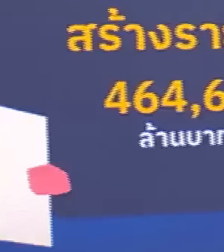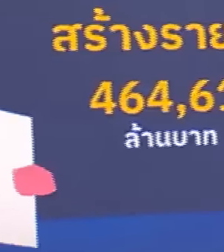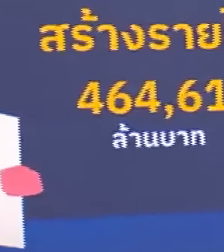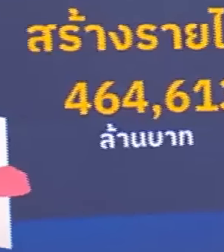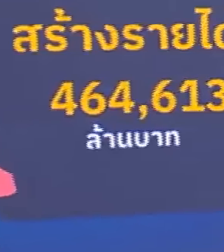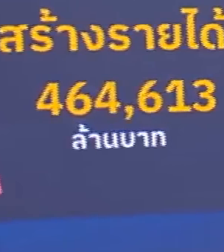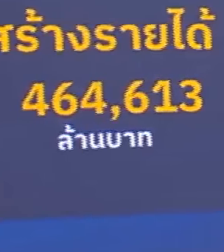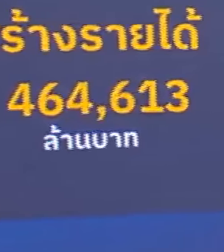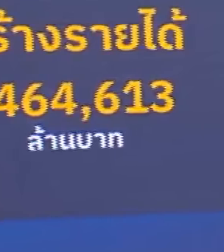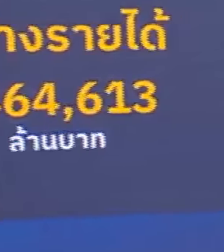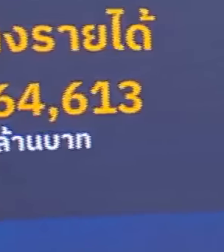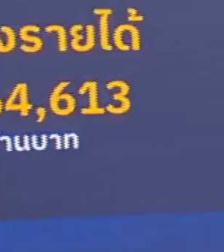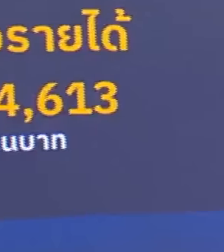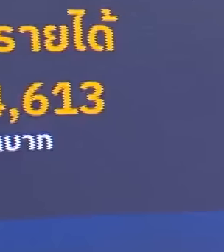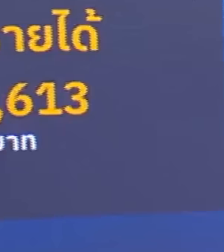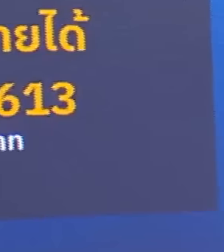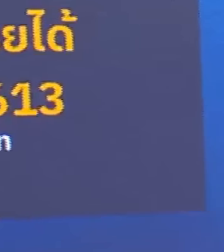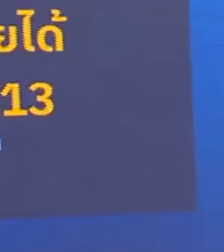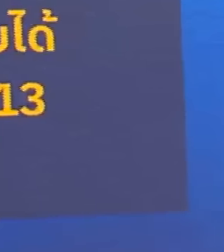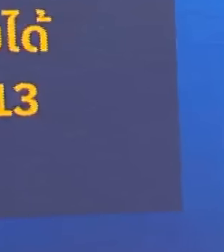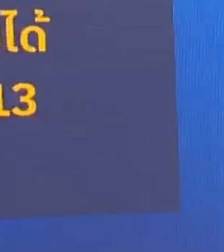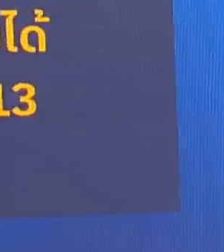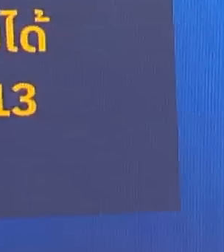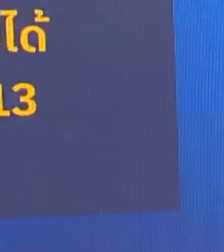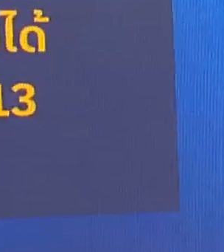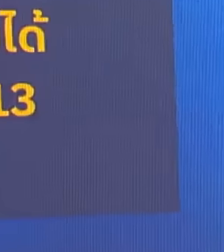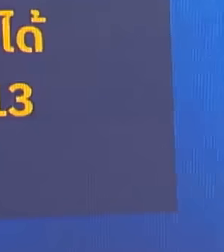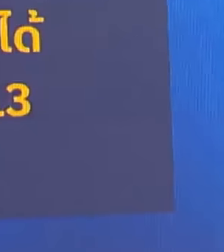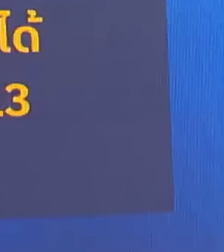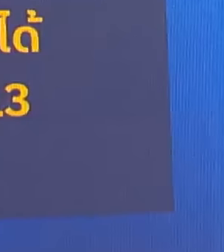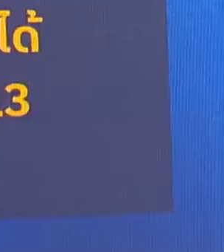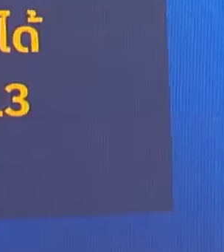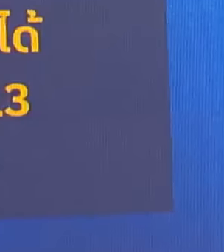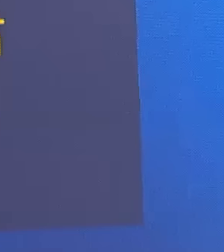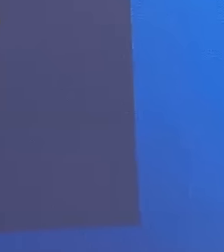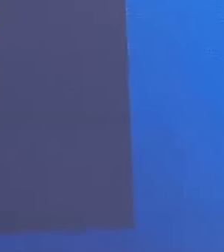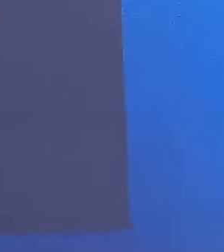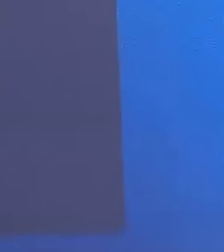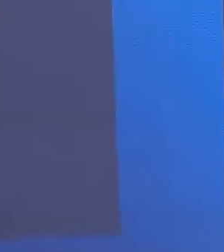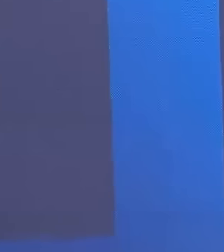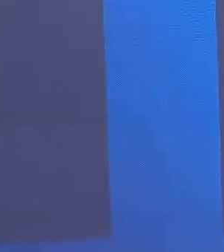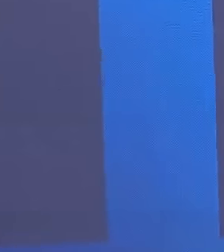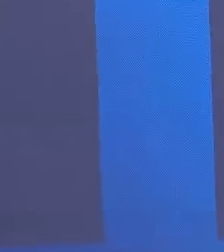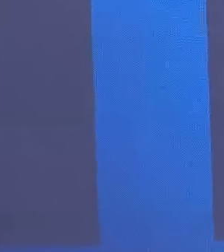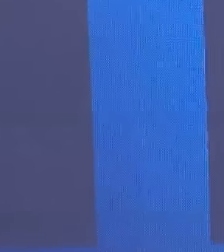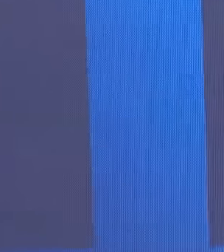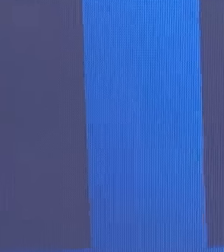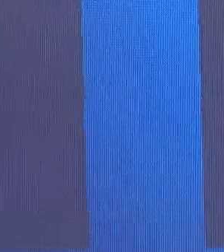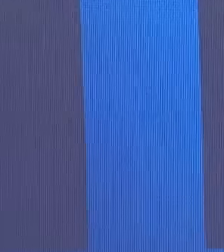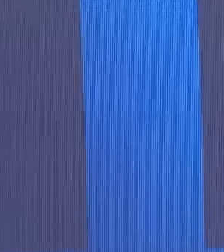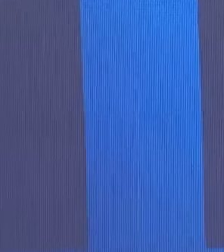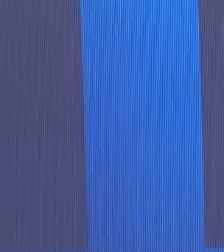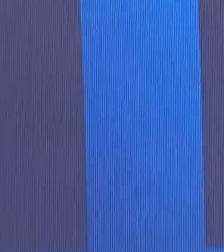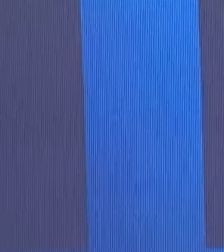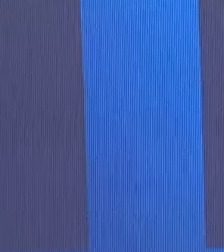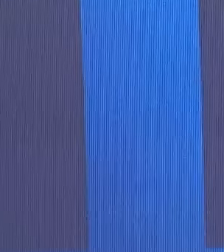ลขพุ่งขึ้นค่ะเราเห็นนักท่องเที่ยวเนี่ยเข้ามาราวๆ 36.9 ล้านคนนั่นหมายถึงว่าสร้างรายได้ให้กับประเทศนะ